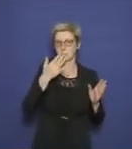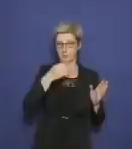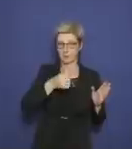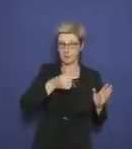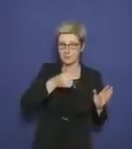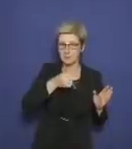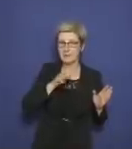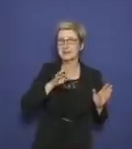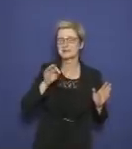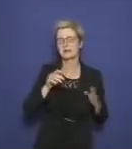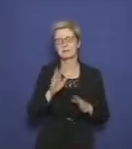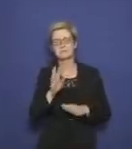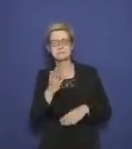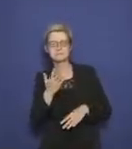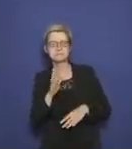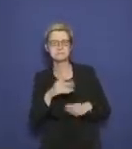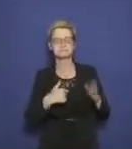besser.